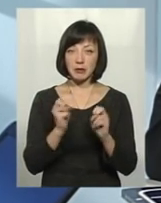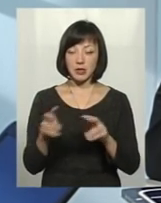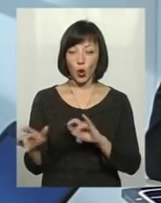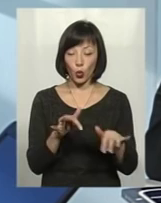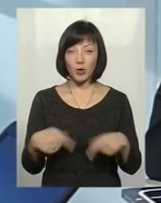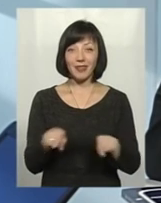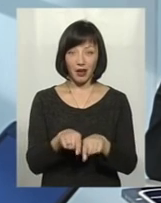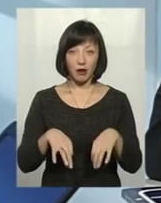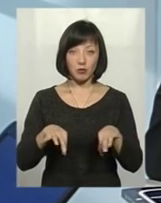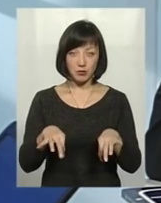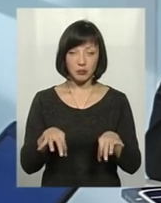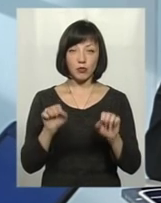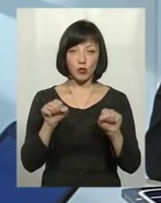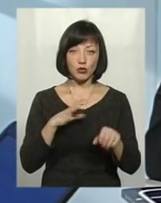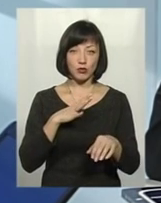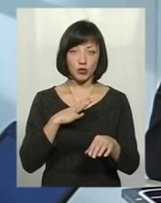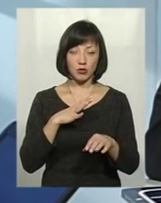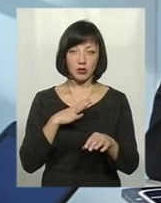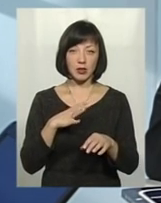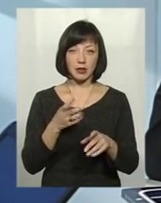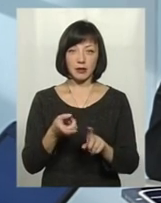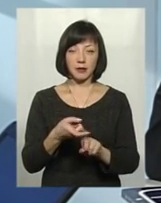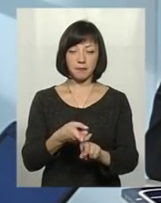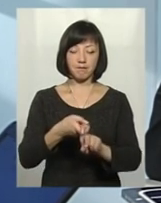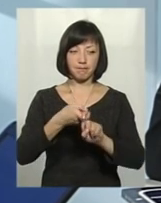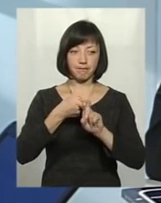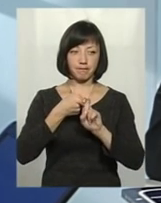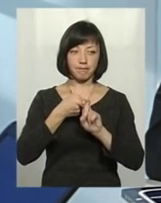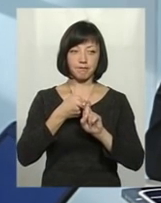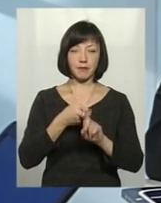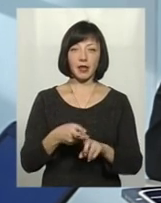транспортний засіб може бути поміщений на спеціальний майданчик,